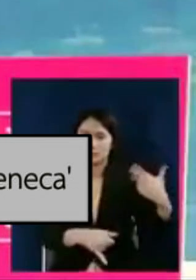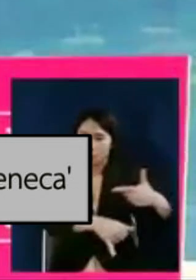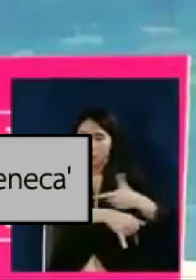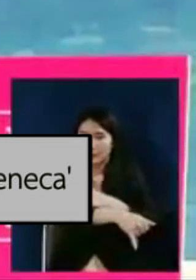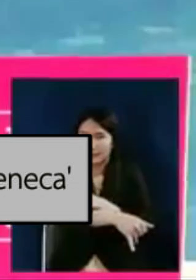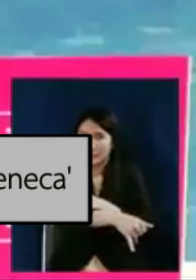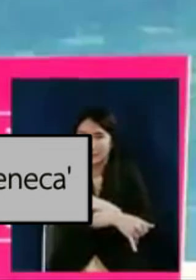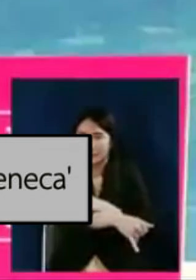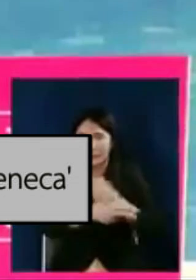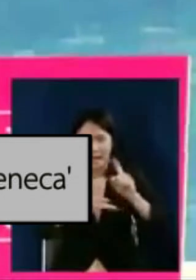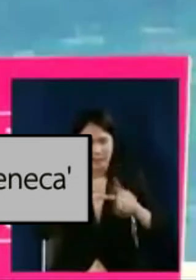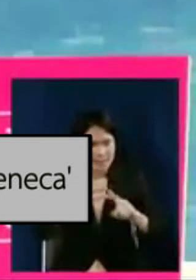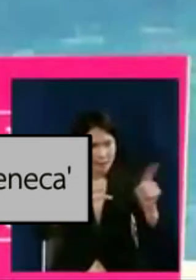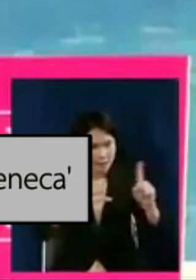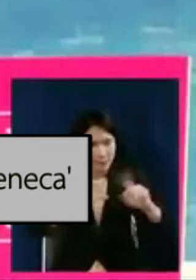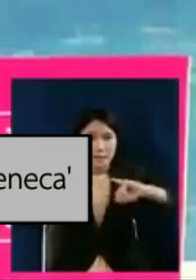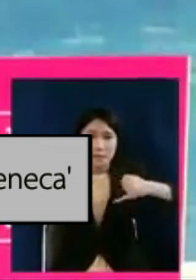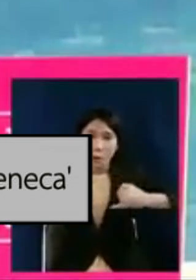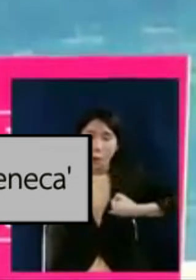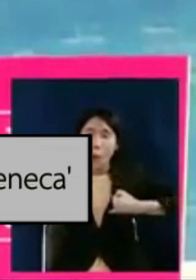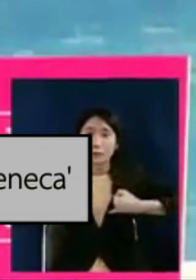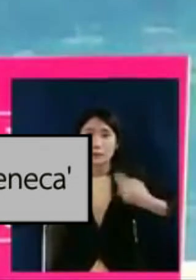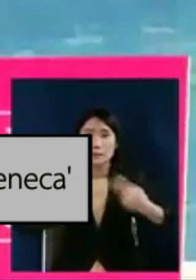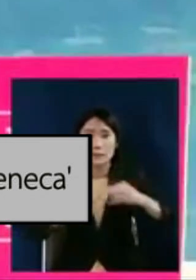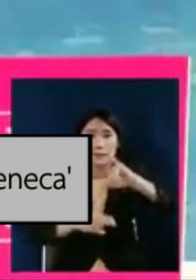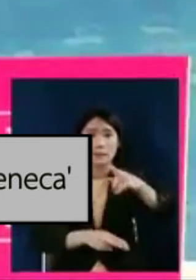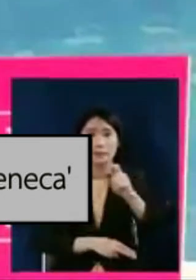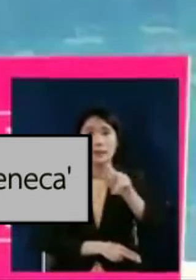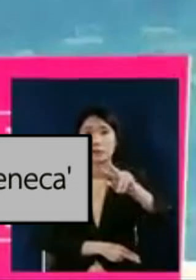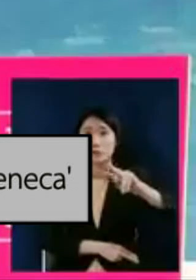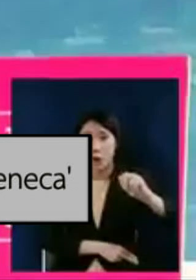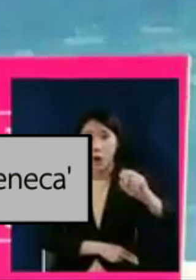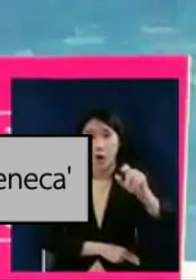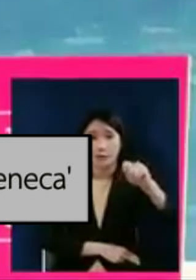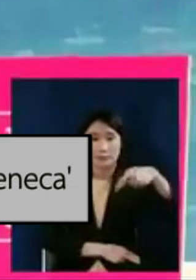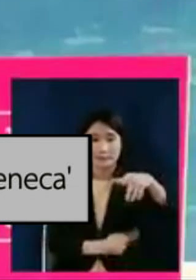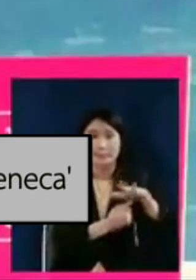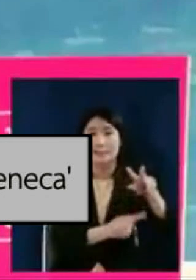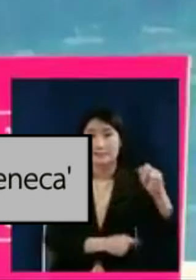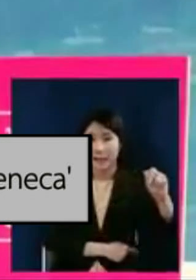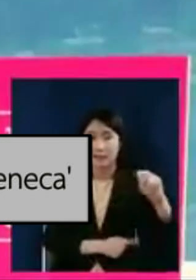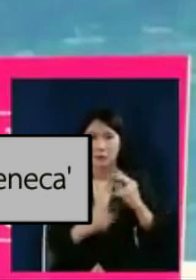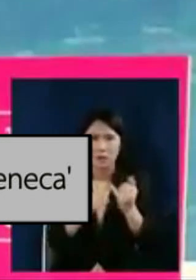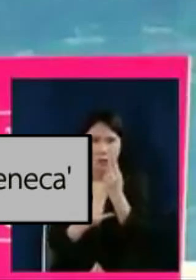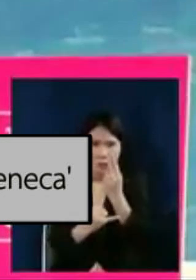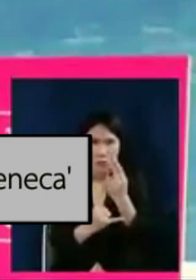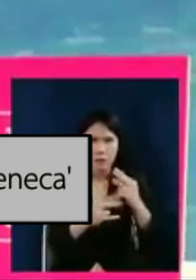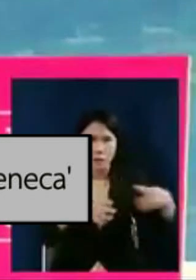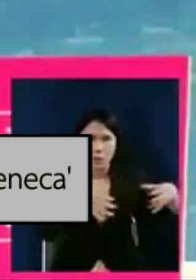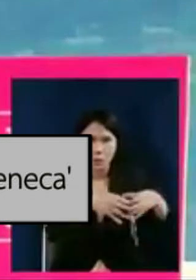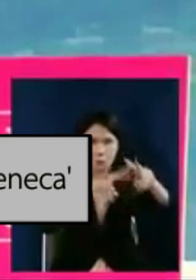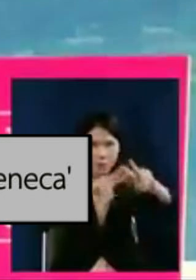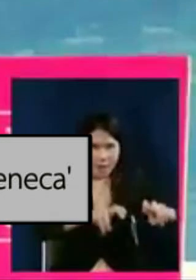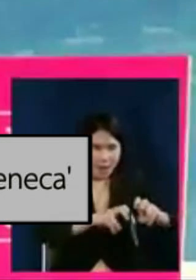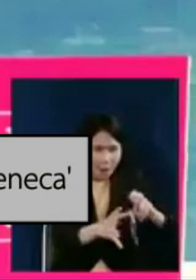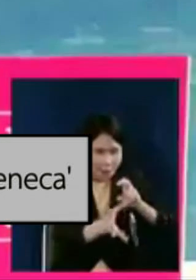นะครับก็คือของจอห์นสันแอนด์จอห์นสันแต่ของจอนสันแอนด์จอนสันนี้เนี่ยยังอยู่ในการศึกษาระยะที่